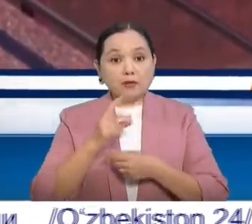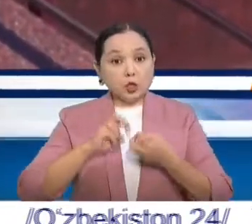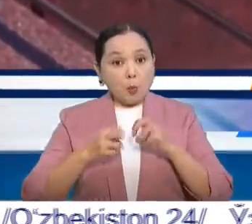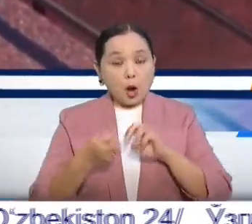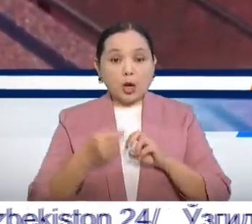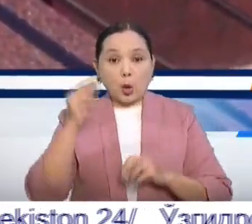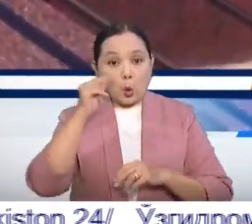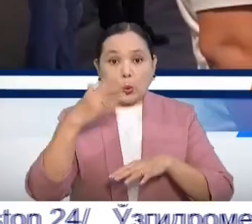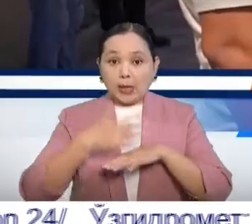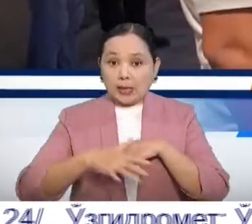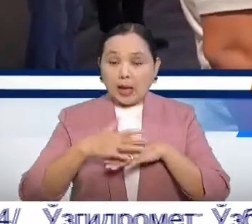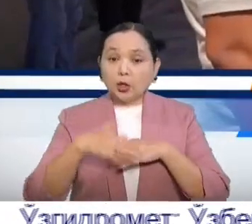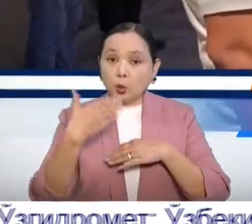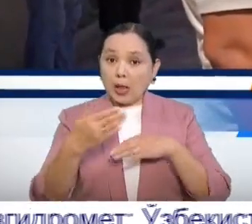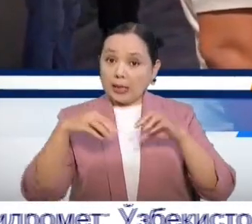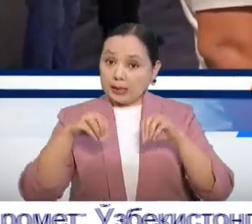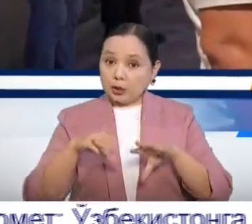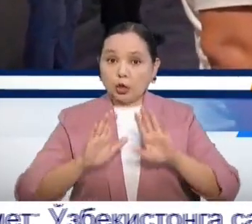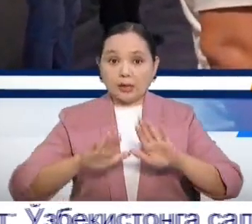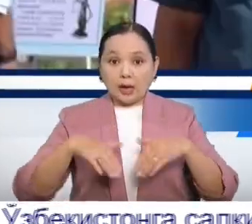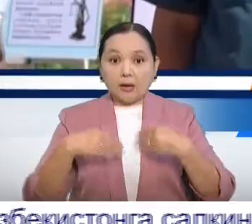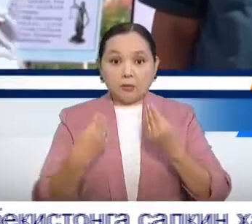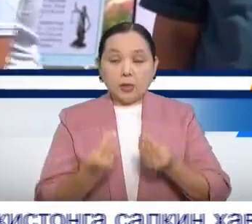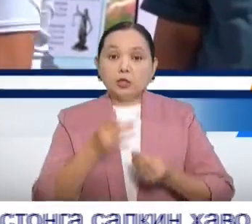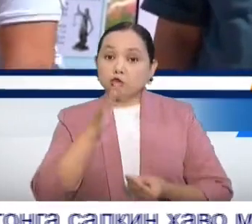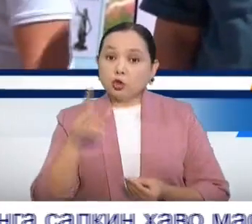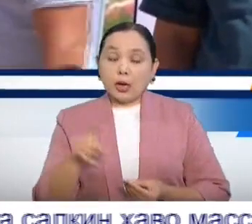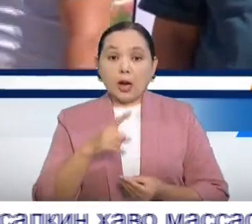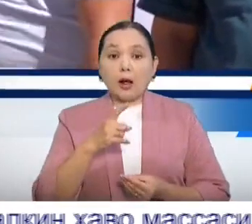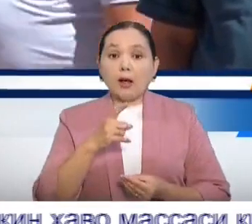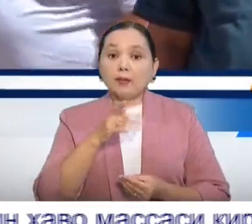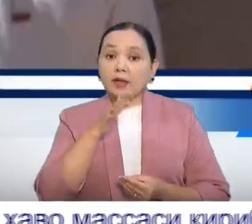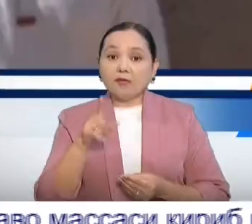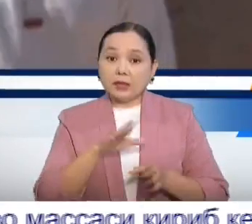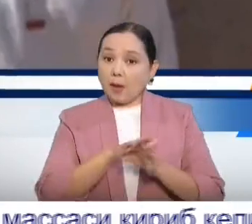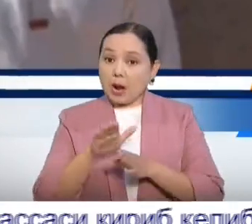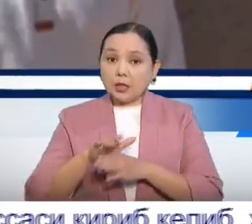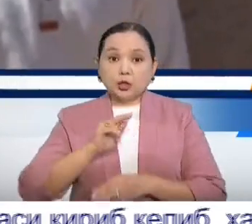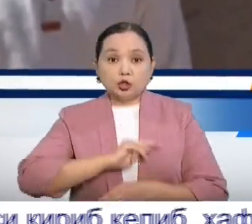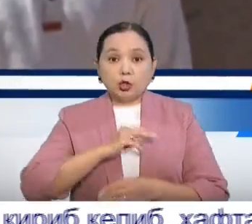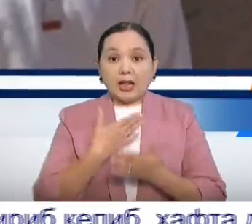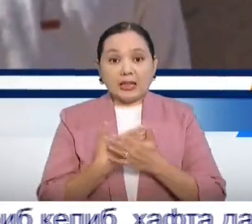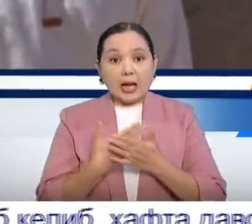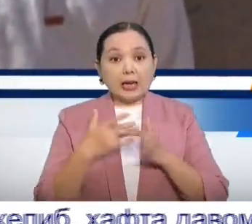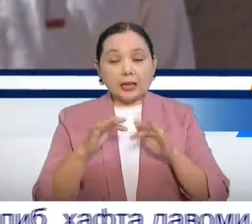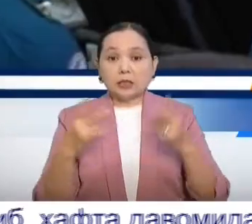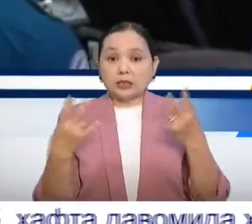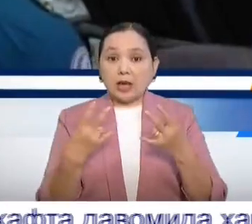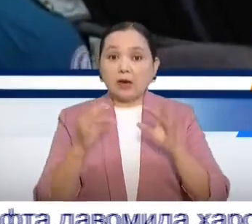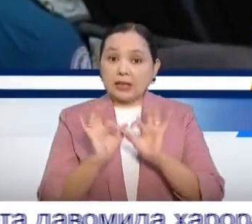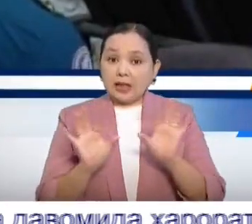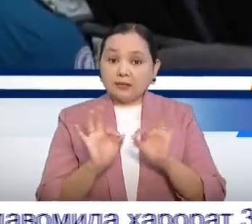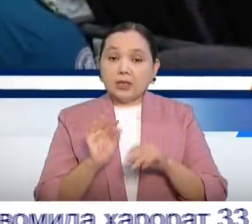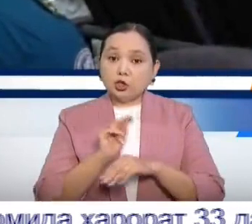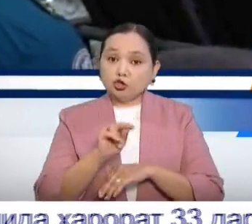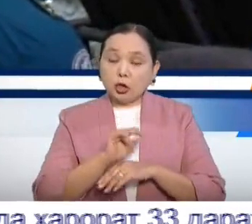muammolar o'rganildi va ularning yechimi bo'yicha takliflar berildi. Joriy yilning o'tgan davrida amalga oshirilgan ishlar tahlil qilinib, zarur tavsiyalar ishlab